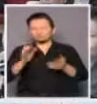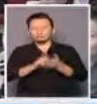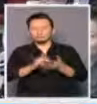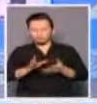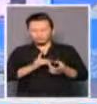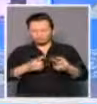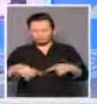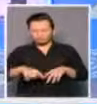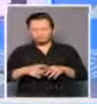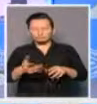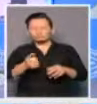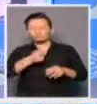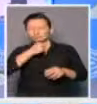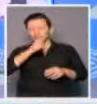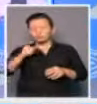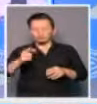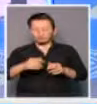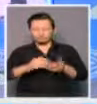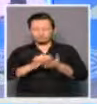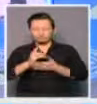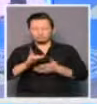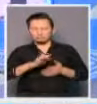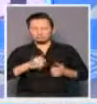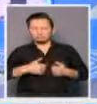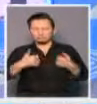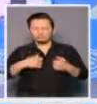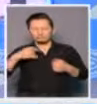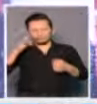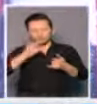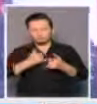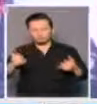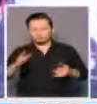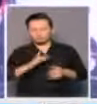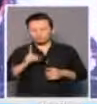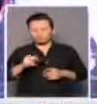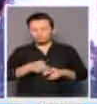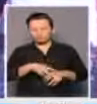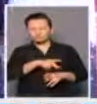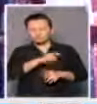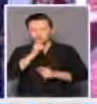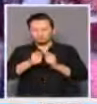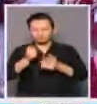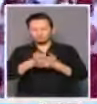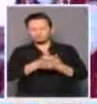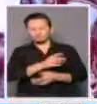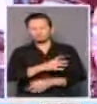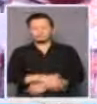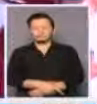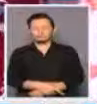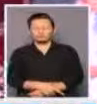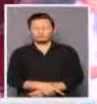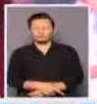пастбищах. Представители старшего поколения, внесшие вклад в развитие страны, были награждены благодарственными письмами акима области.